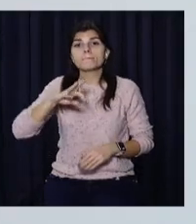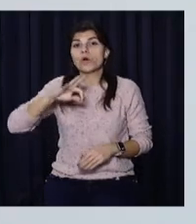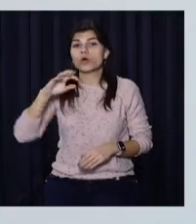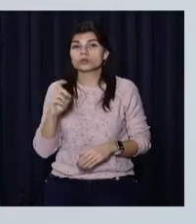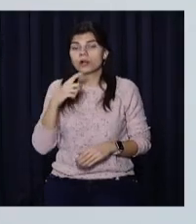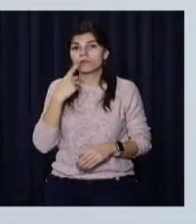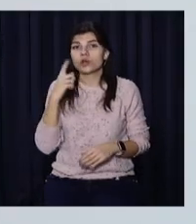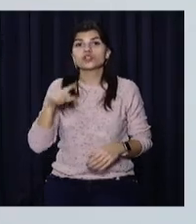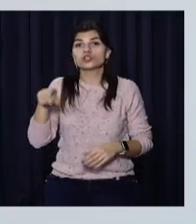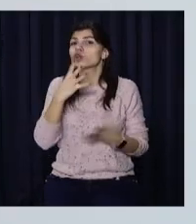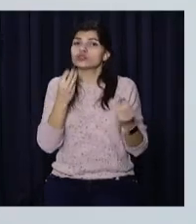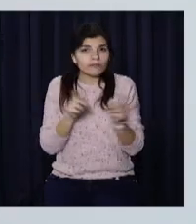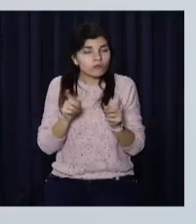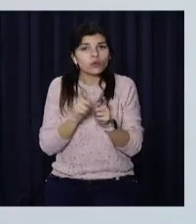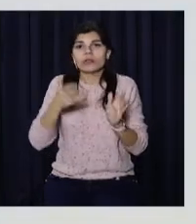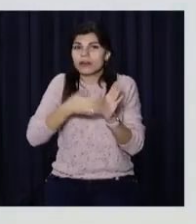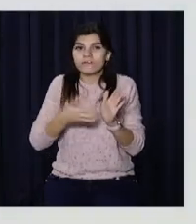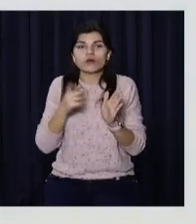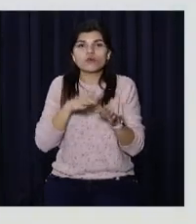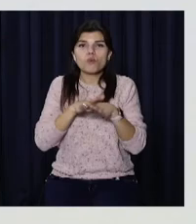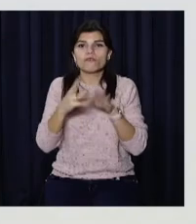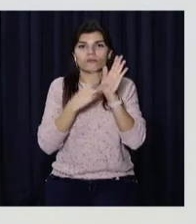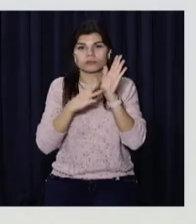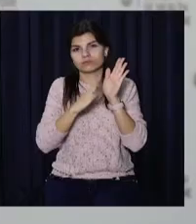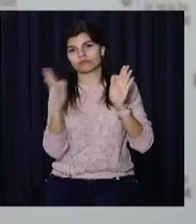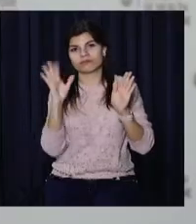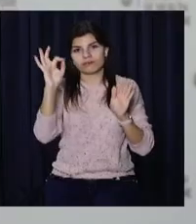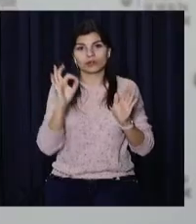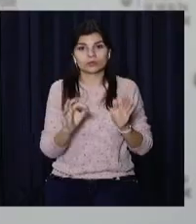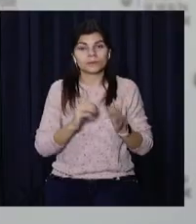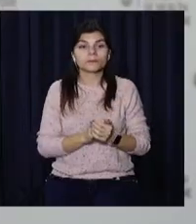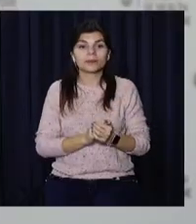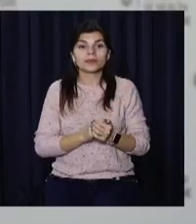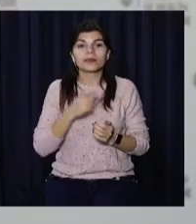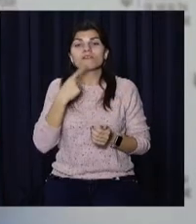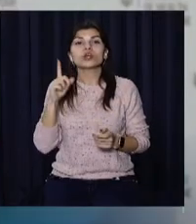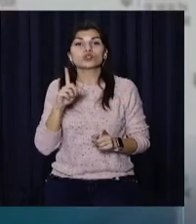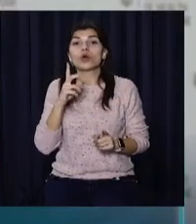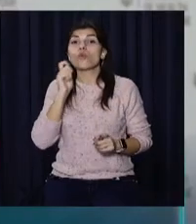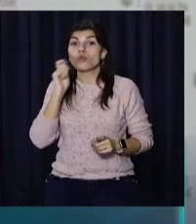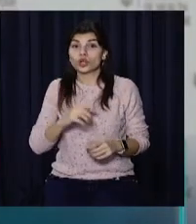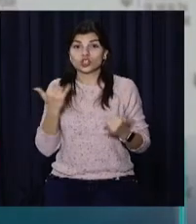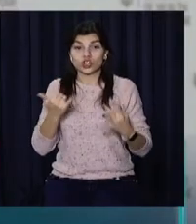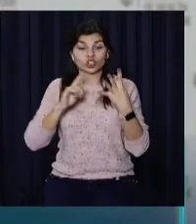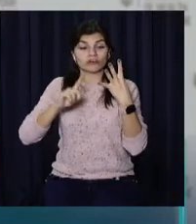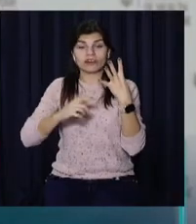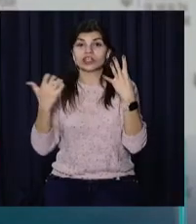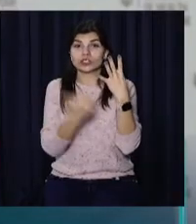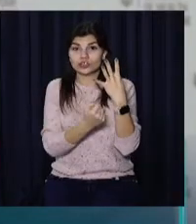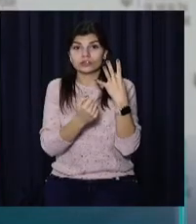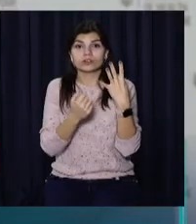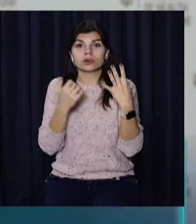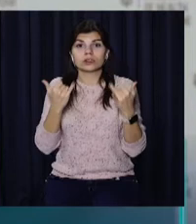щепити 70% дорослого населення країни. Незважаючи на те, що в Україні четвертий тиждень триває